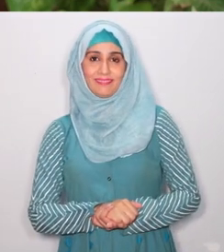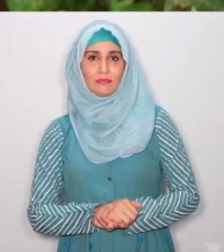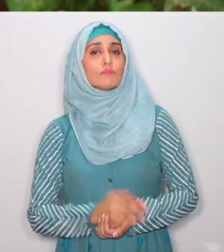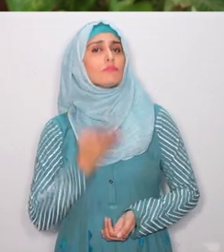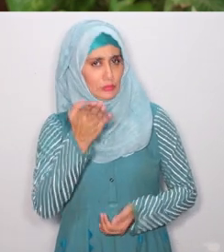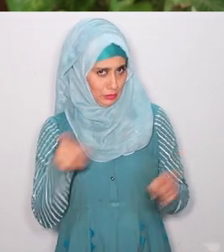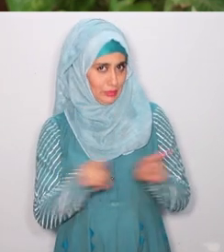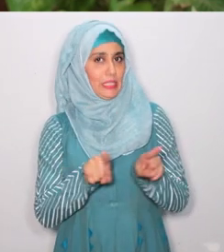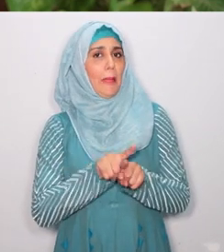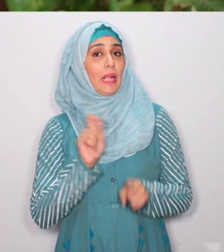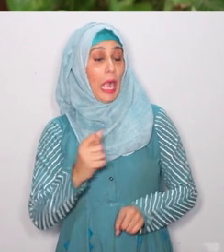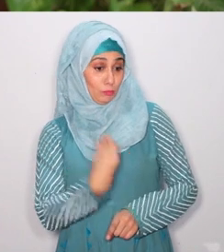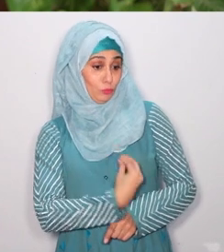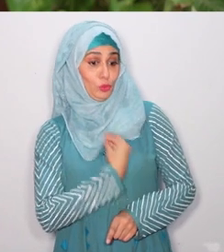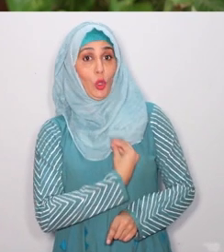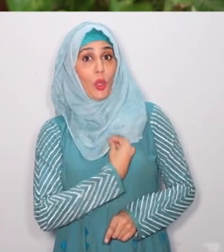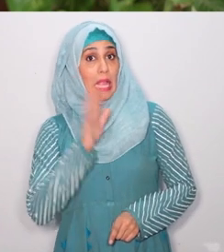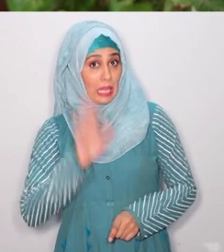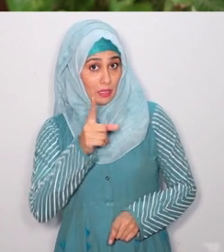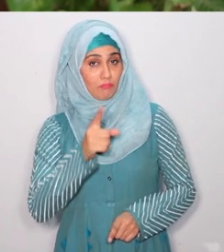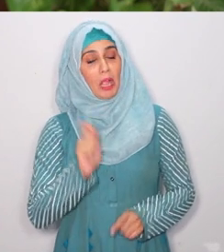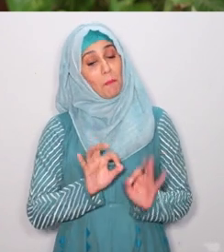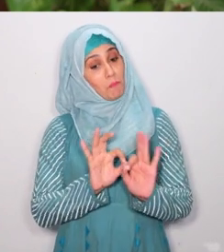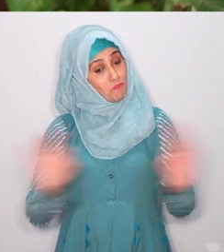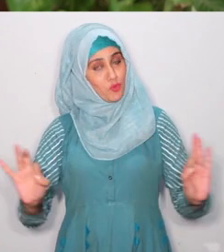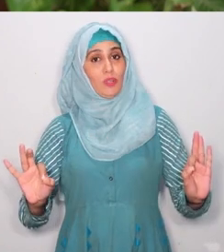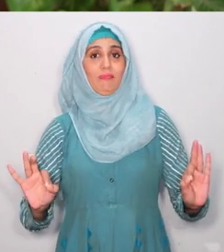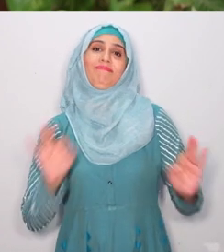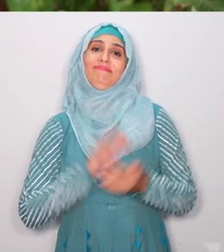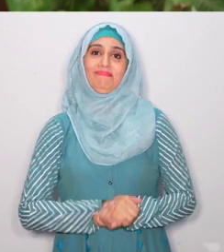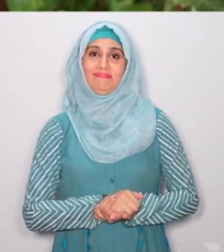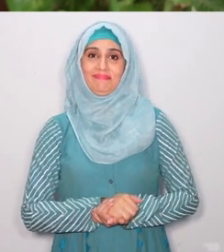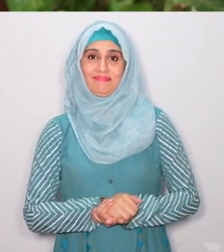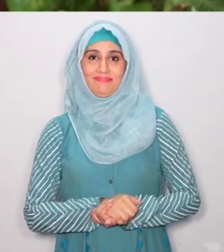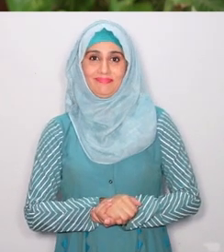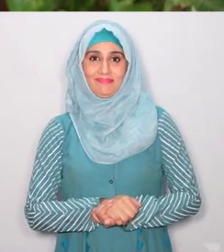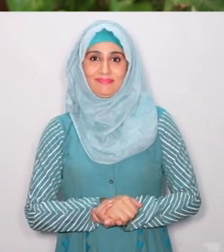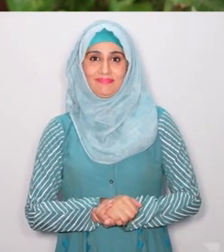कुछ भी कर सकते हैं अगर आप चाहें तो।